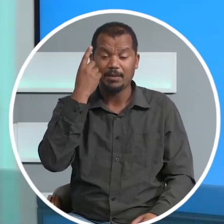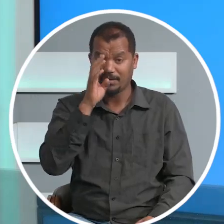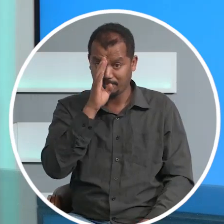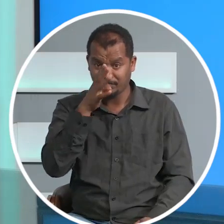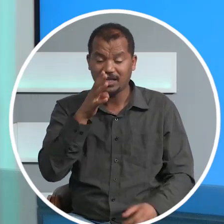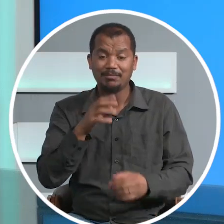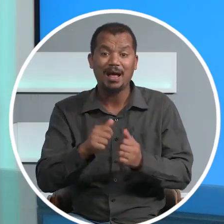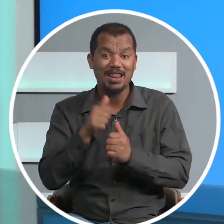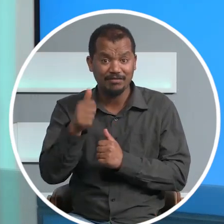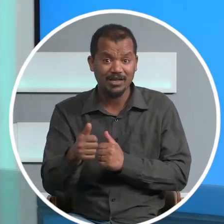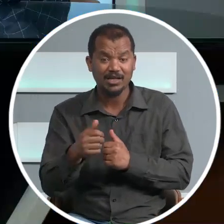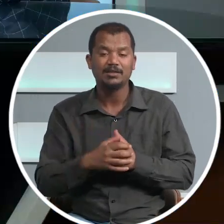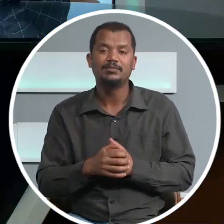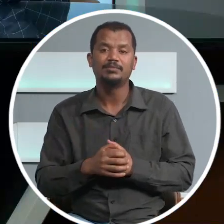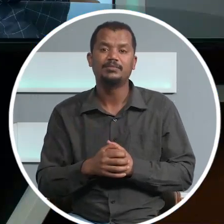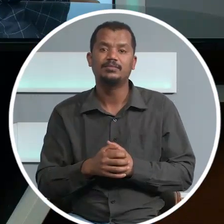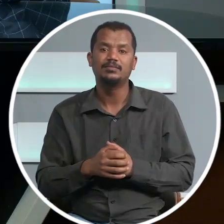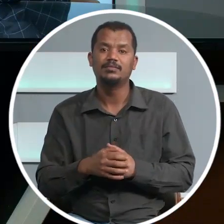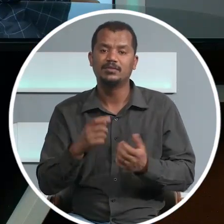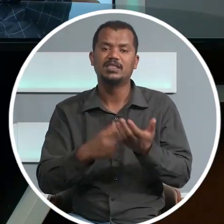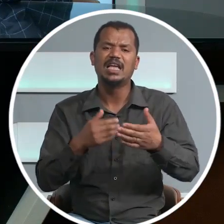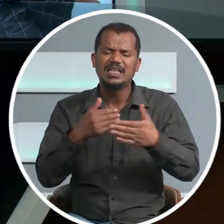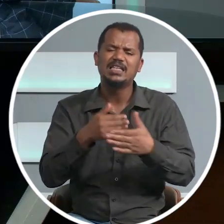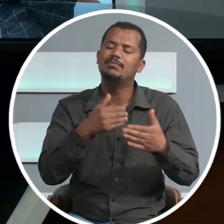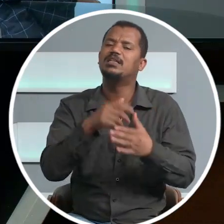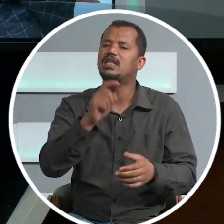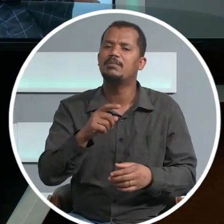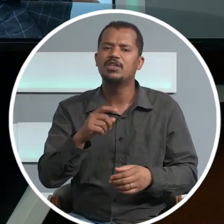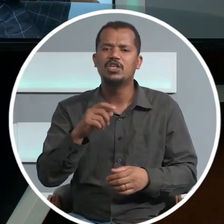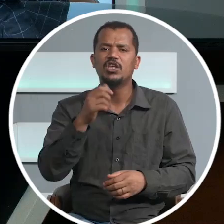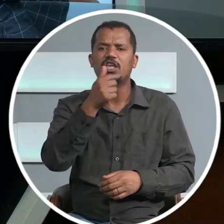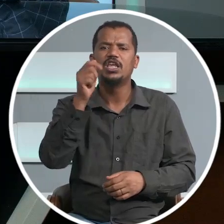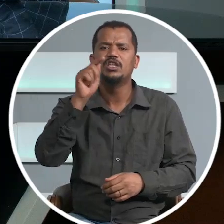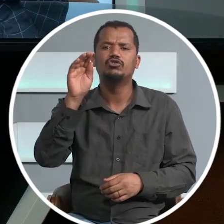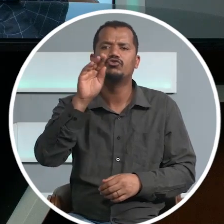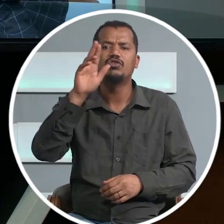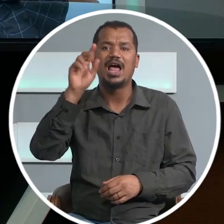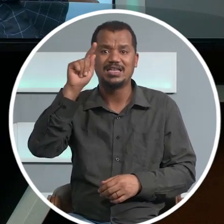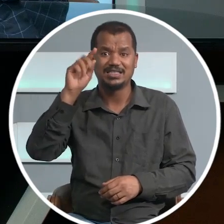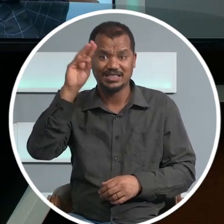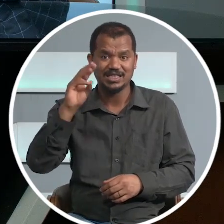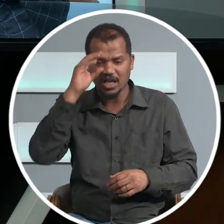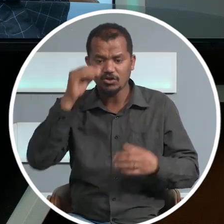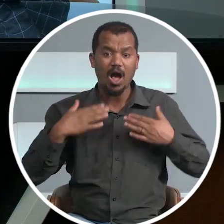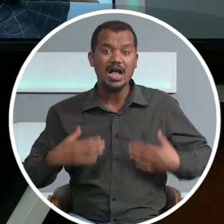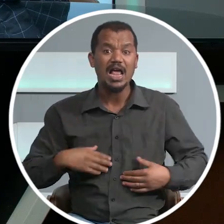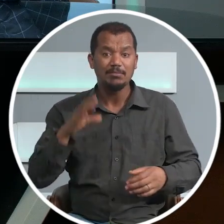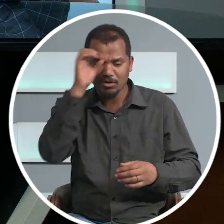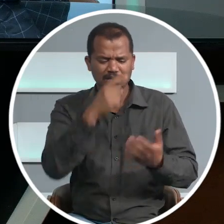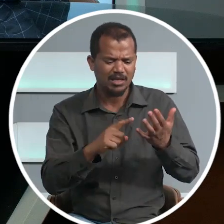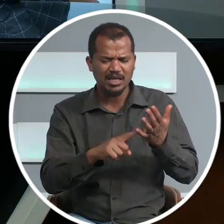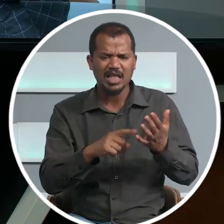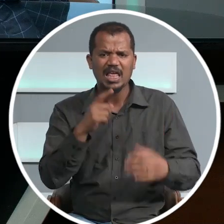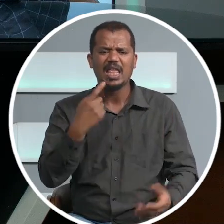የግንዛቤ የመፍጠር ባሻገር እዛ ድረስ መድረስ አለብን። ኢንሹራንሶች ዛሬም የሰውን አካል የሚገምቱት ይህን